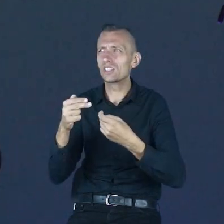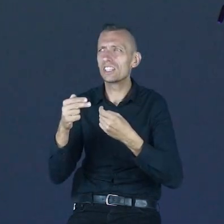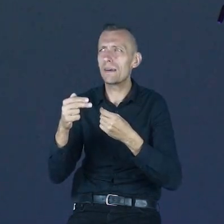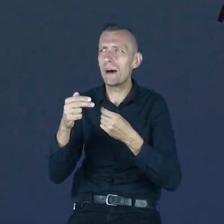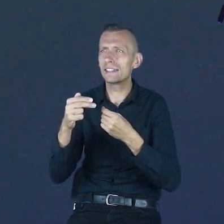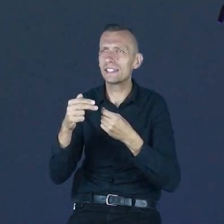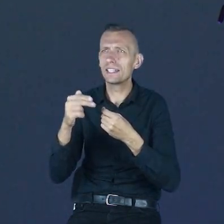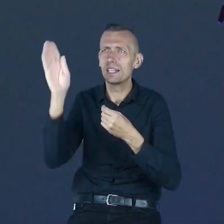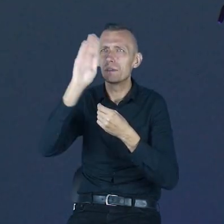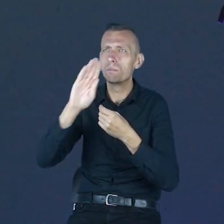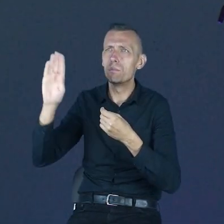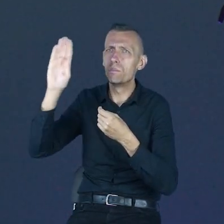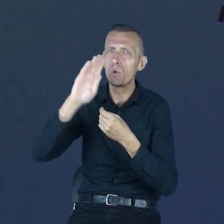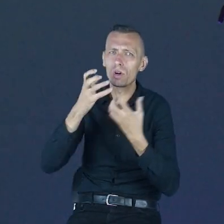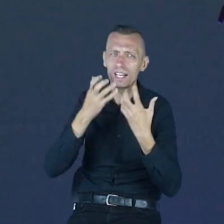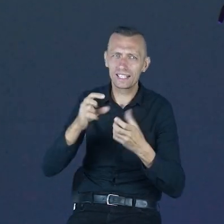nad przepaściami?